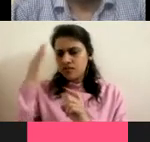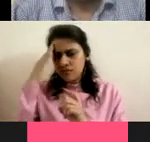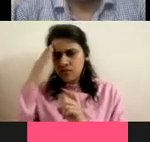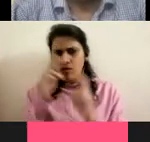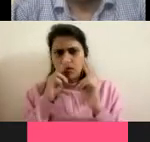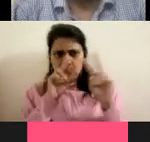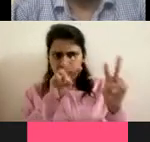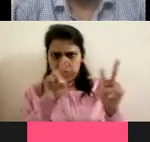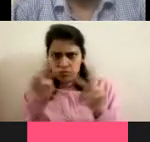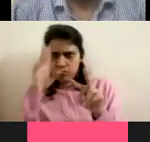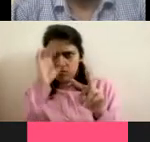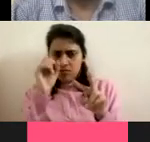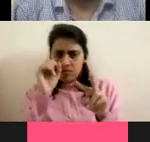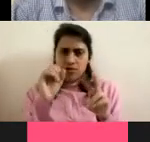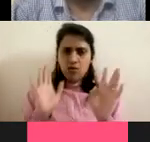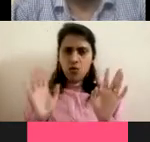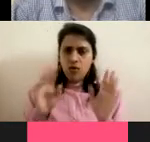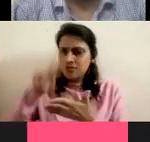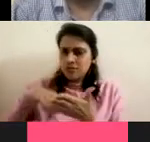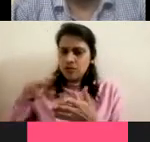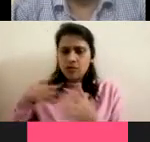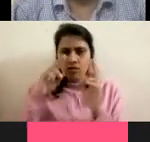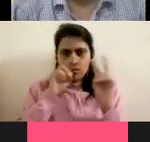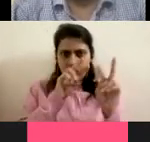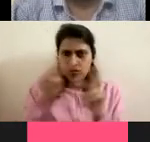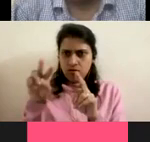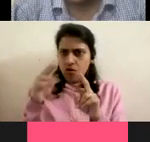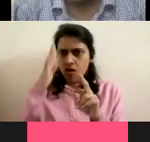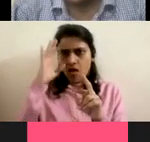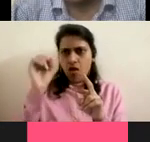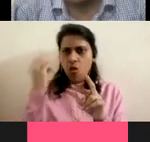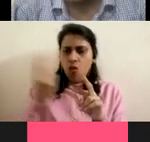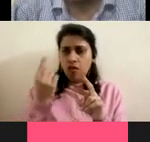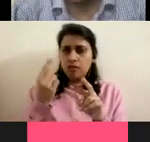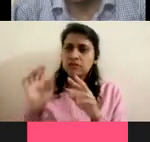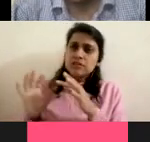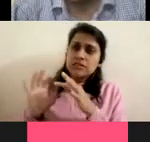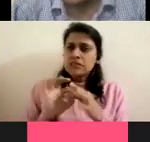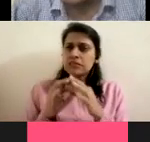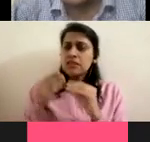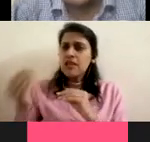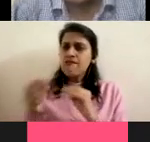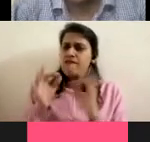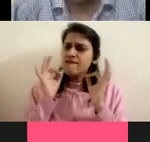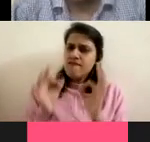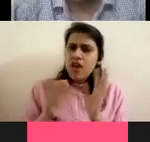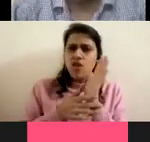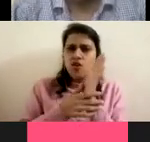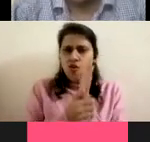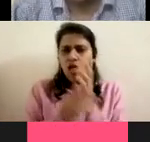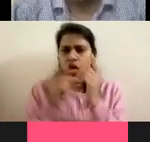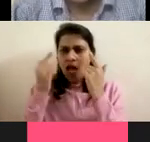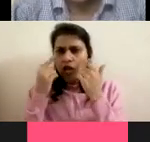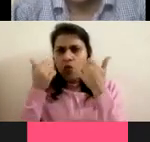सो गिविंग देम अ जॉब एज अ सॉफ्टवेयर टेस्टिंग वेयर यू हैव वेरी नीड दैट वेरी वेरी गुड क्वालिटी एंड हाई स्किल्स, ऐसा